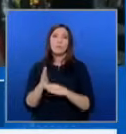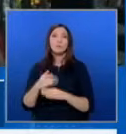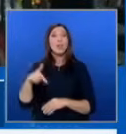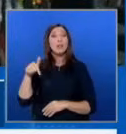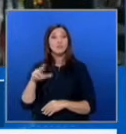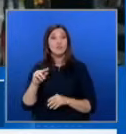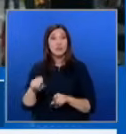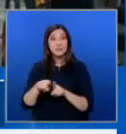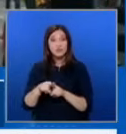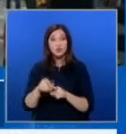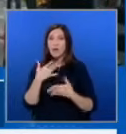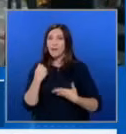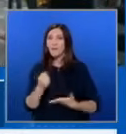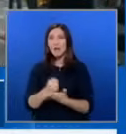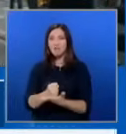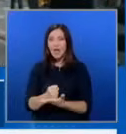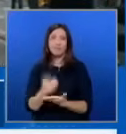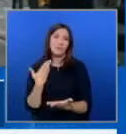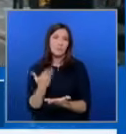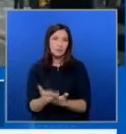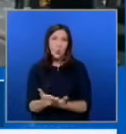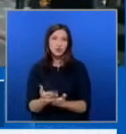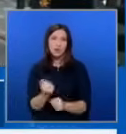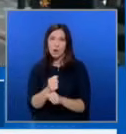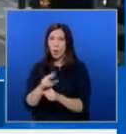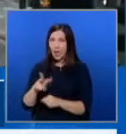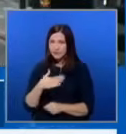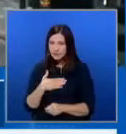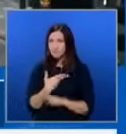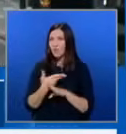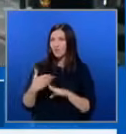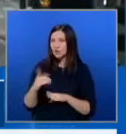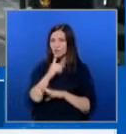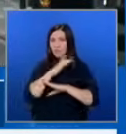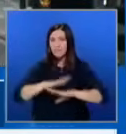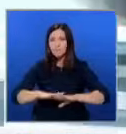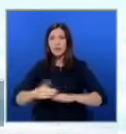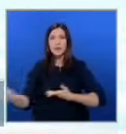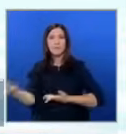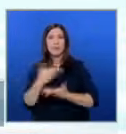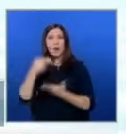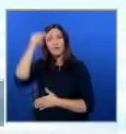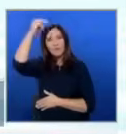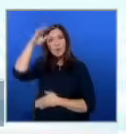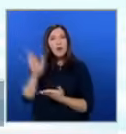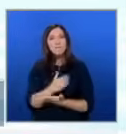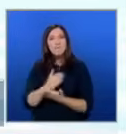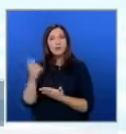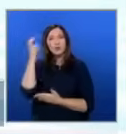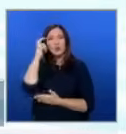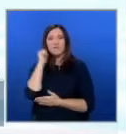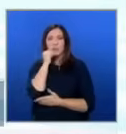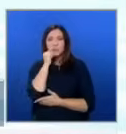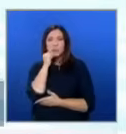Главчев каза също, че няма и мандат да предложи на колегите си провеждането на мирни преговори у нас между Киев